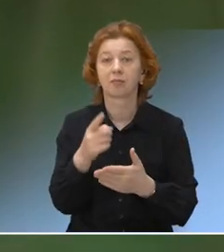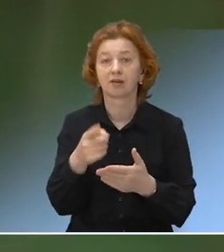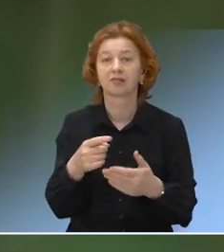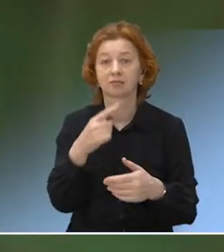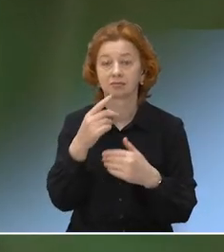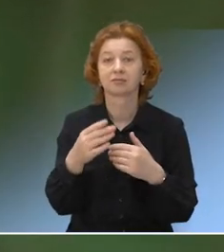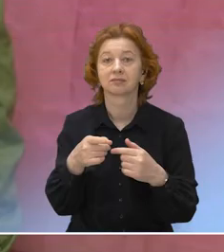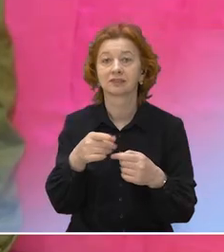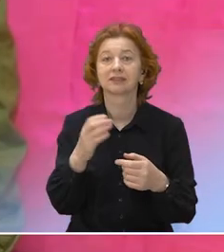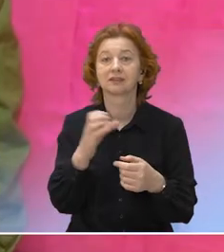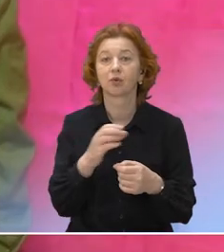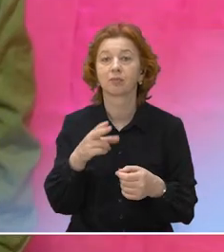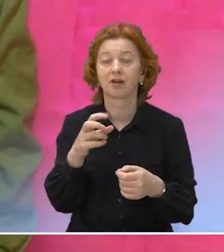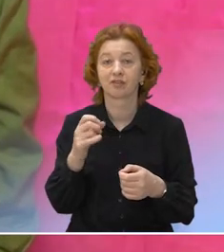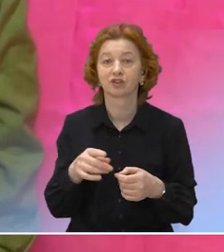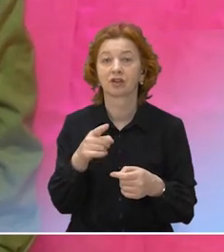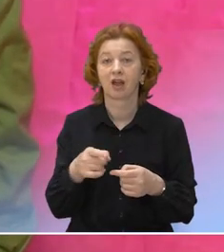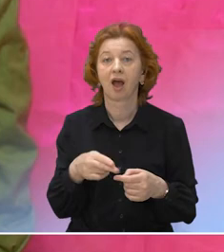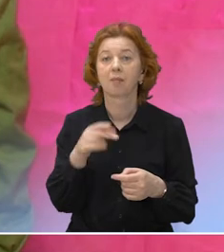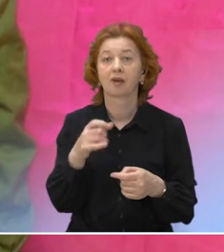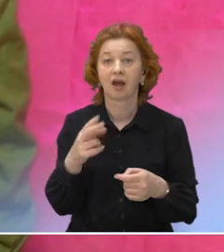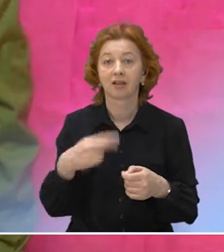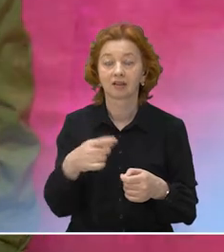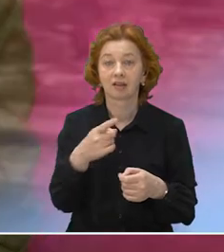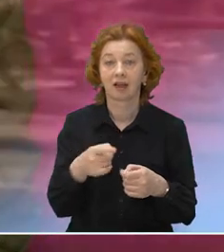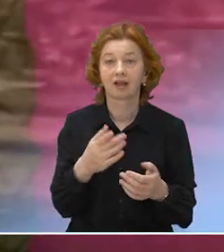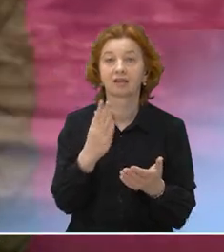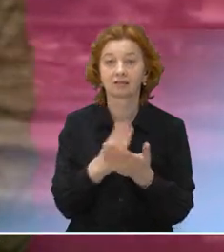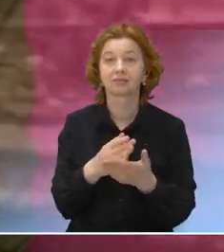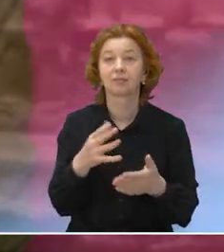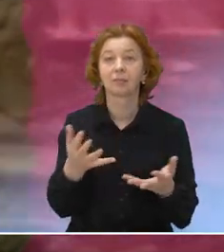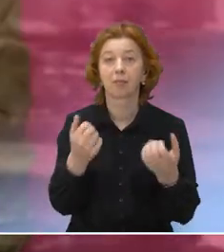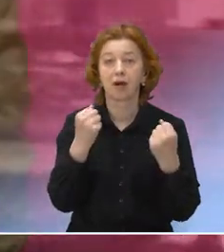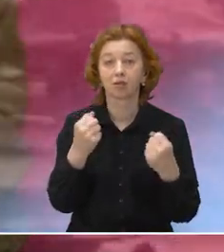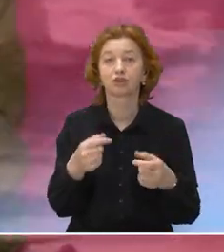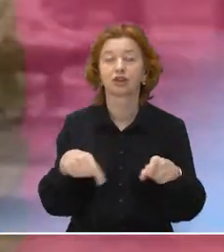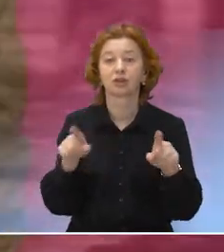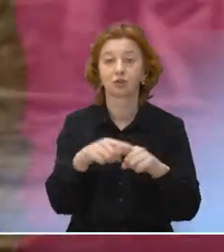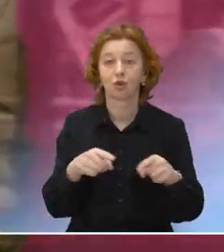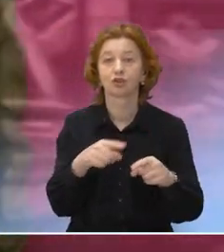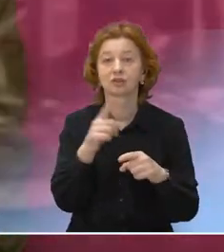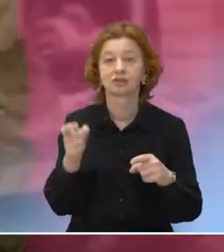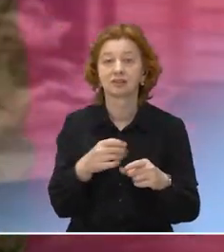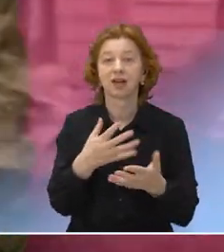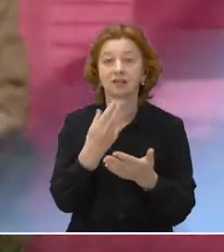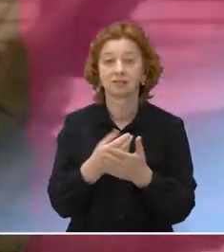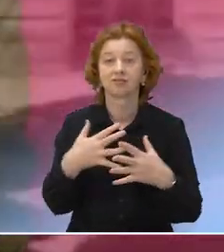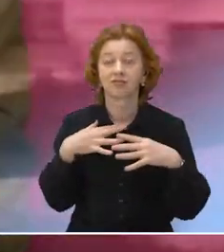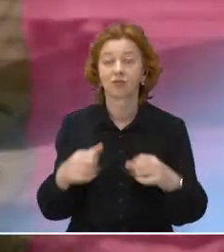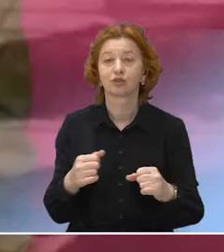Куприянов Семен Никандрович. А мой прадед, Чернов Иван Васильевич, получил 2 тяжелых